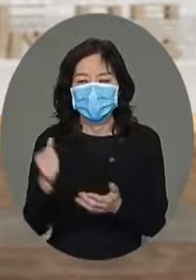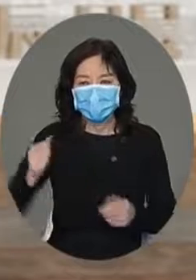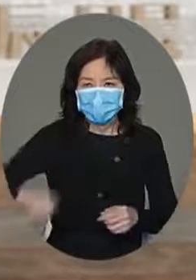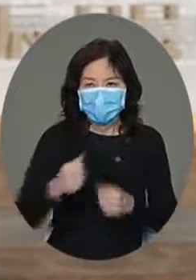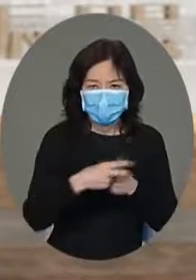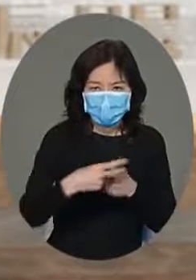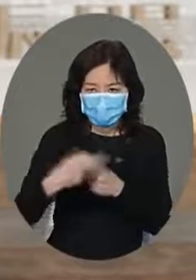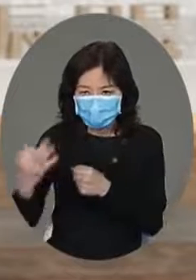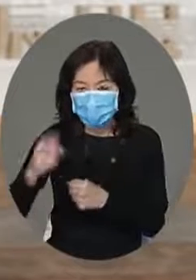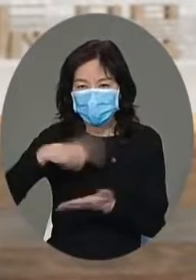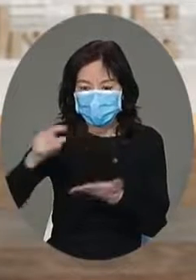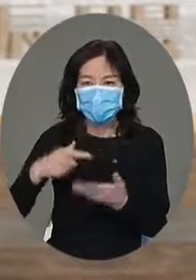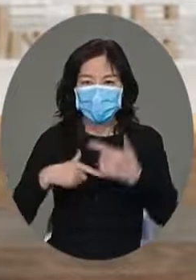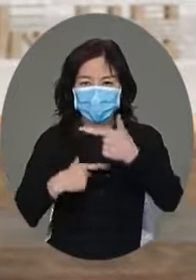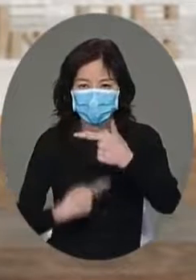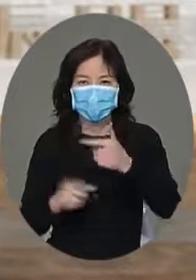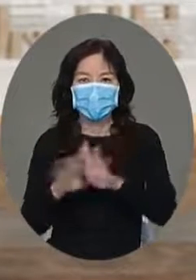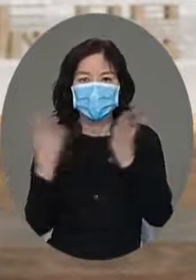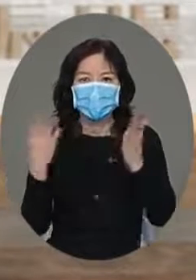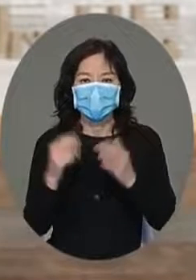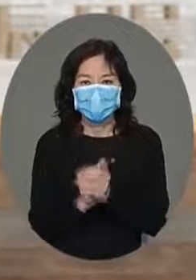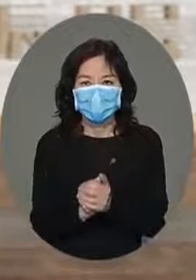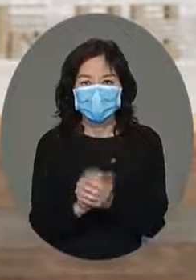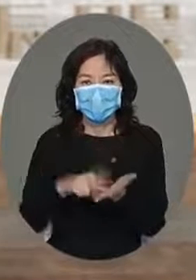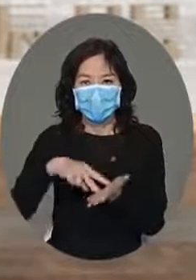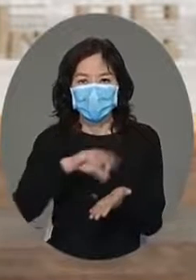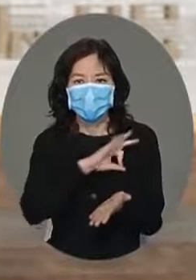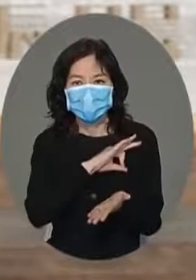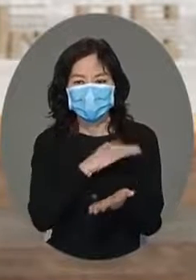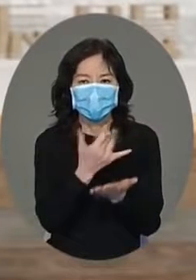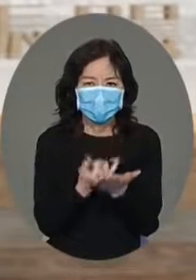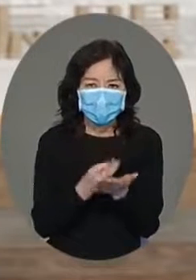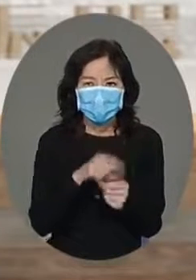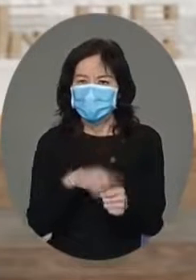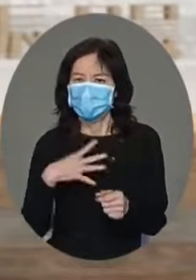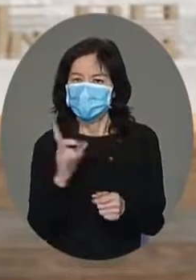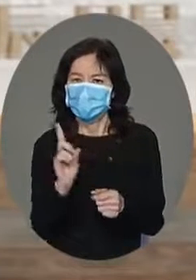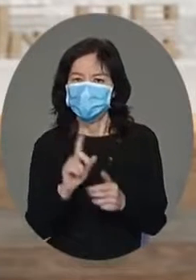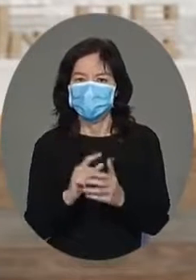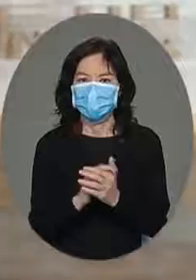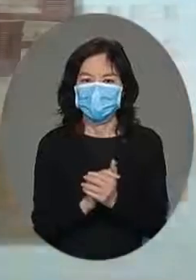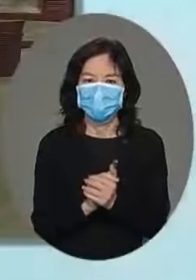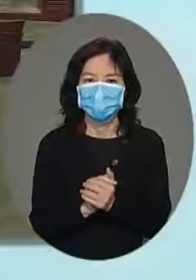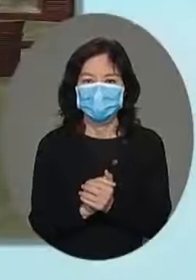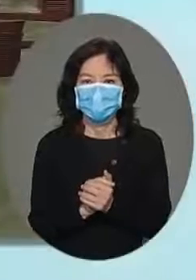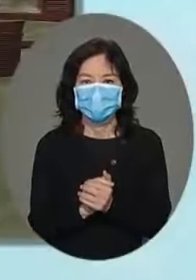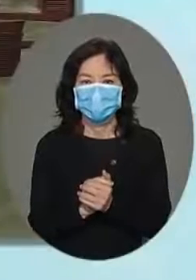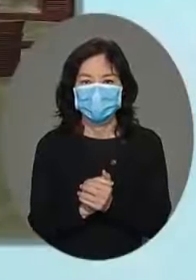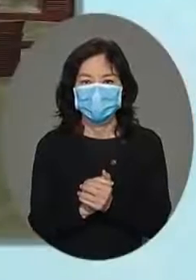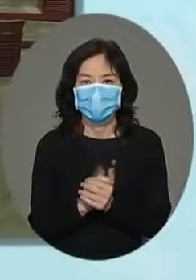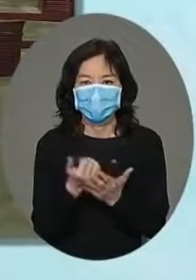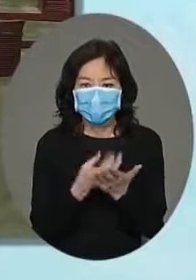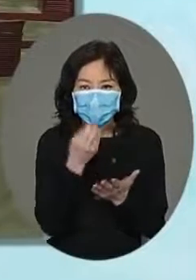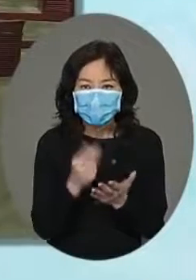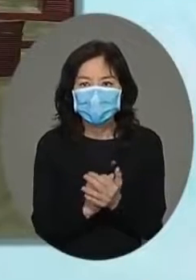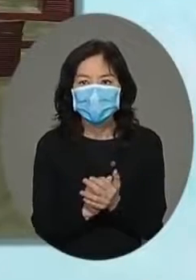通過草案，將會在8月1日生效。看看立法會審議草案時候的情況。 草案